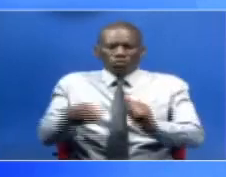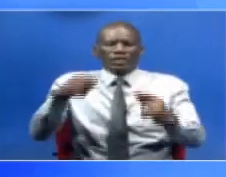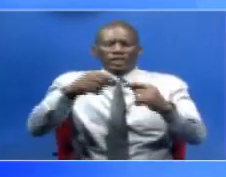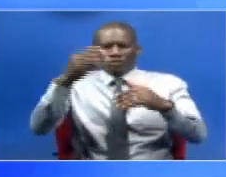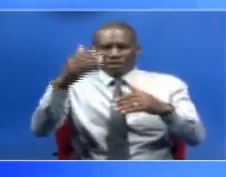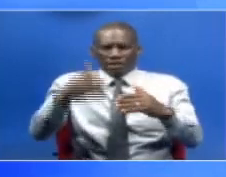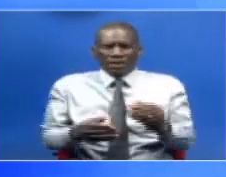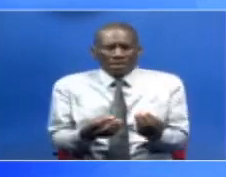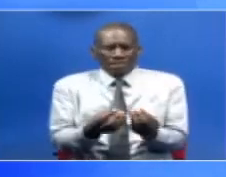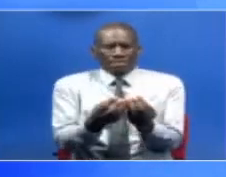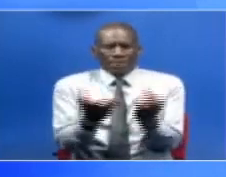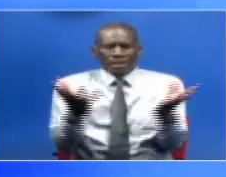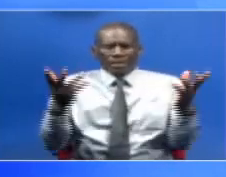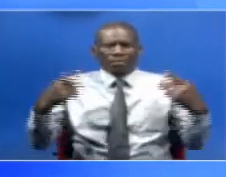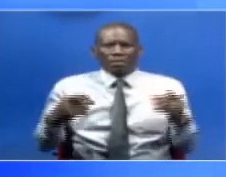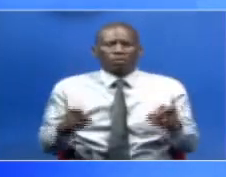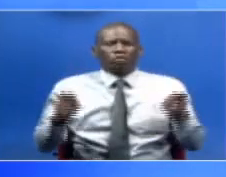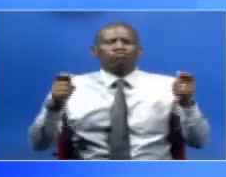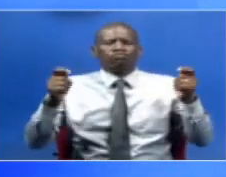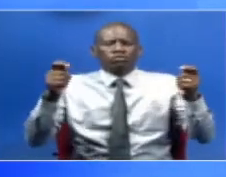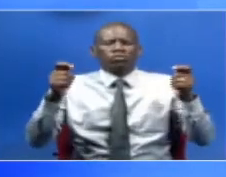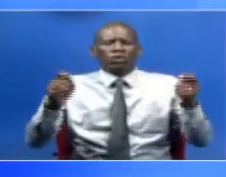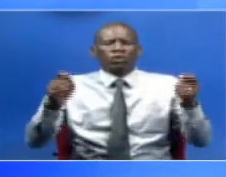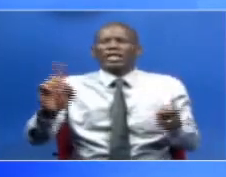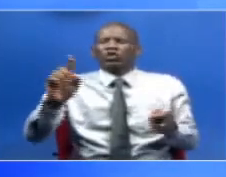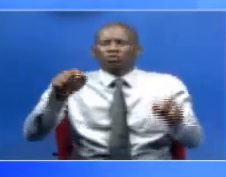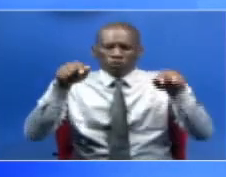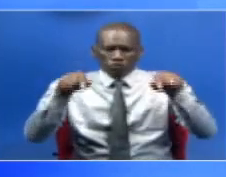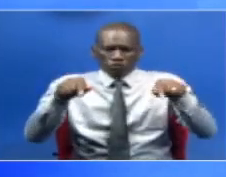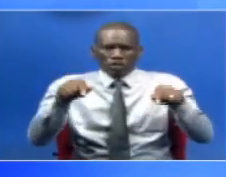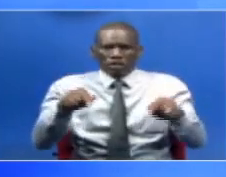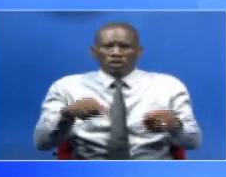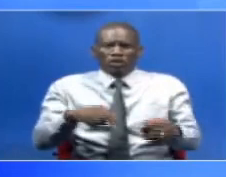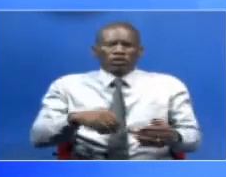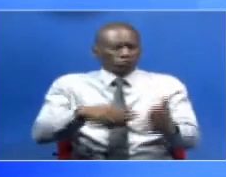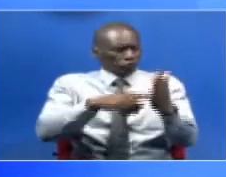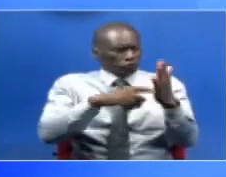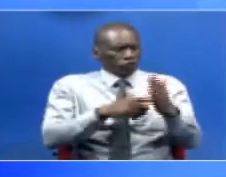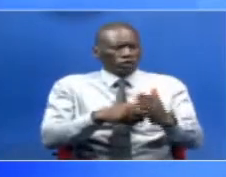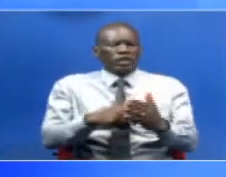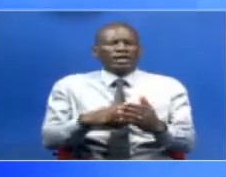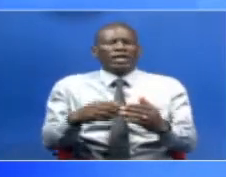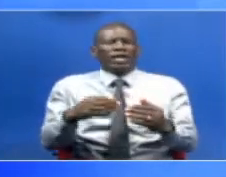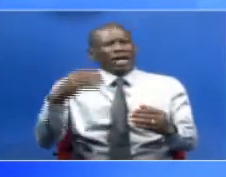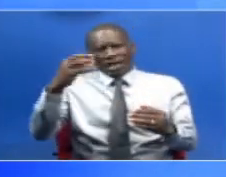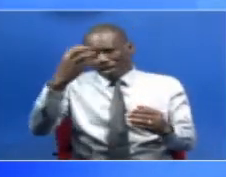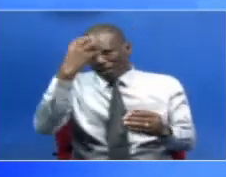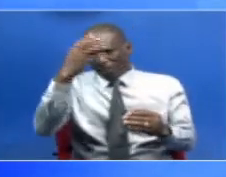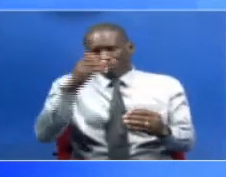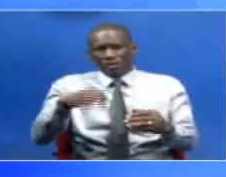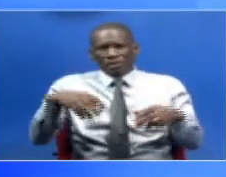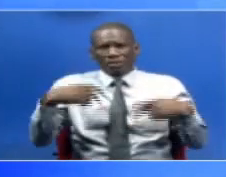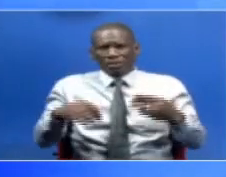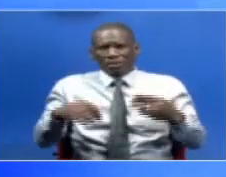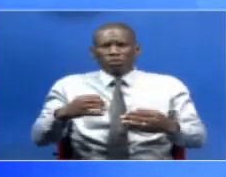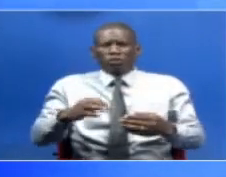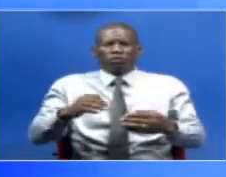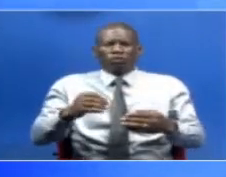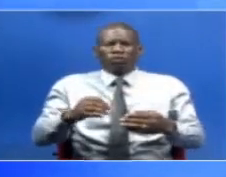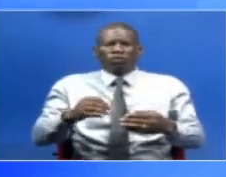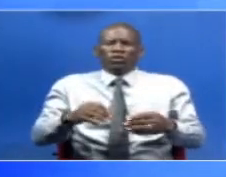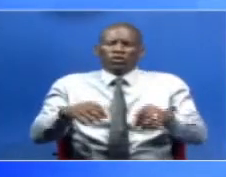Mamia ya watu wamefanya maandamano jijini Nairobi hii leo kudhihirisha upinzani wao kwa maisha ya watu wa mahusiano ya jinsia moja,